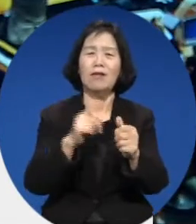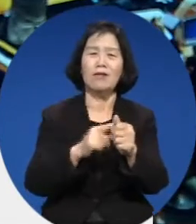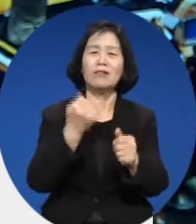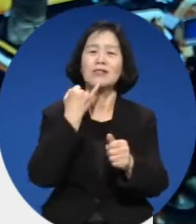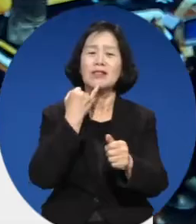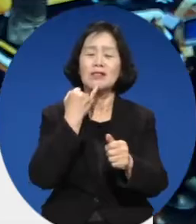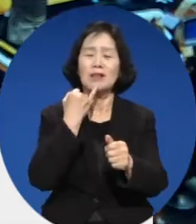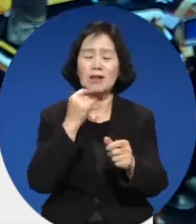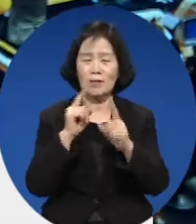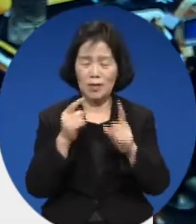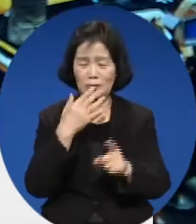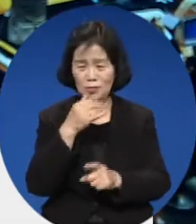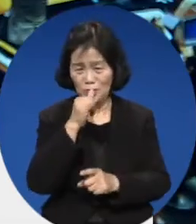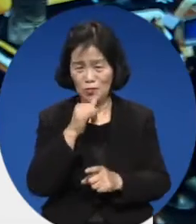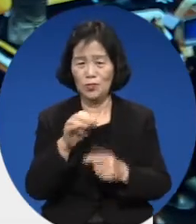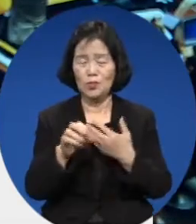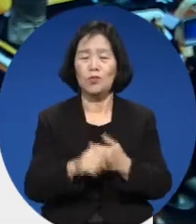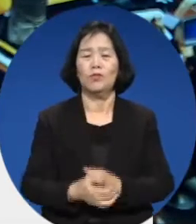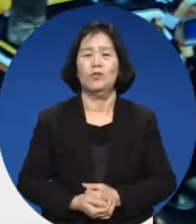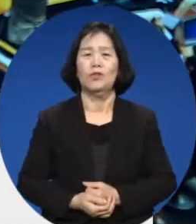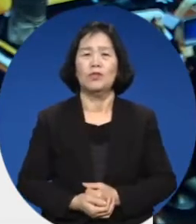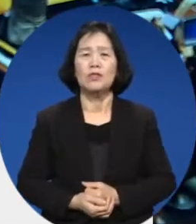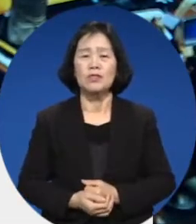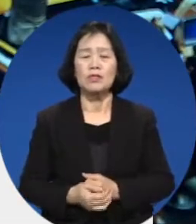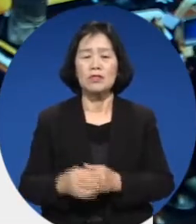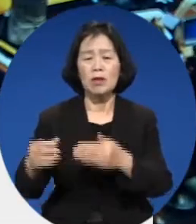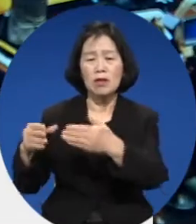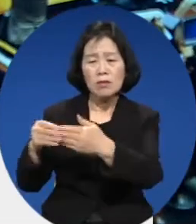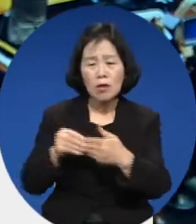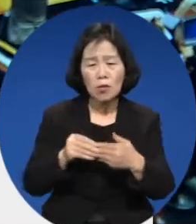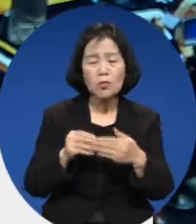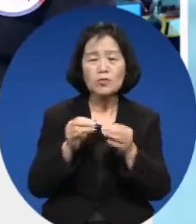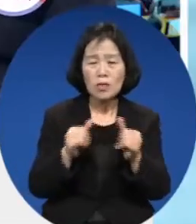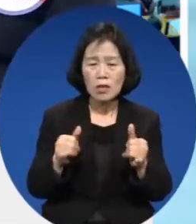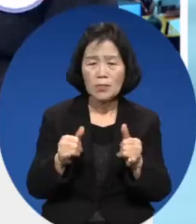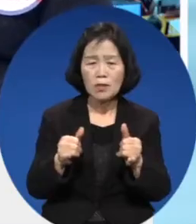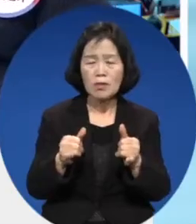네. 말하면 참 좋을 것 같아요. 그러면 할 말이 있잖아요. 근데 데리고 온 사람들부터